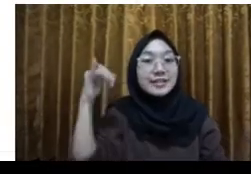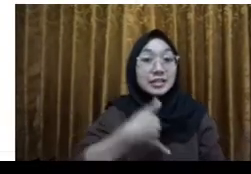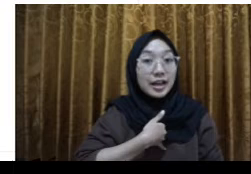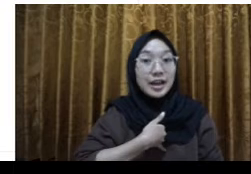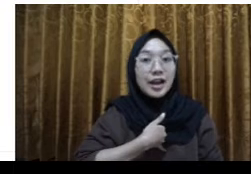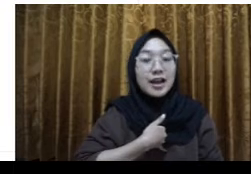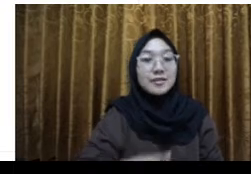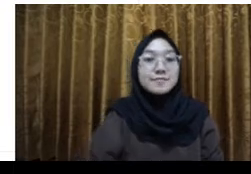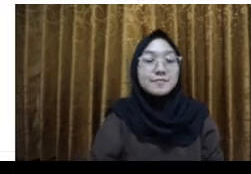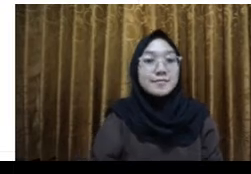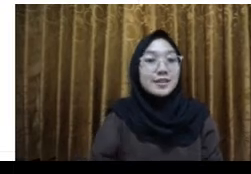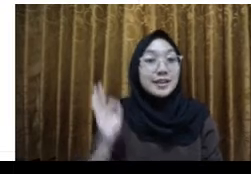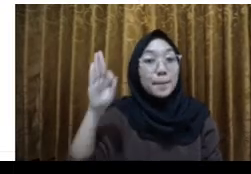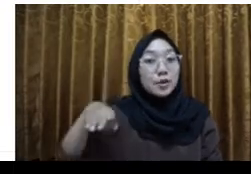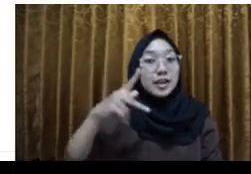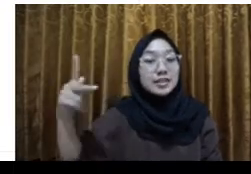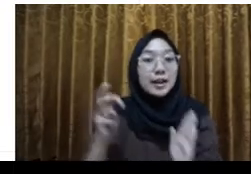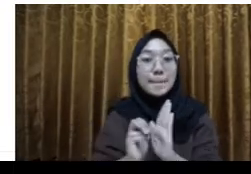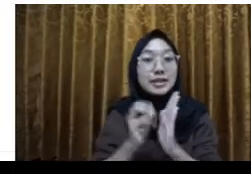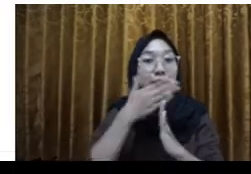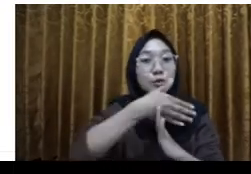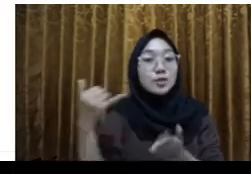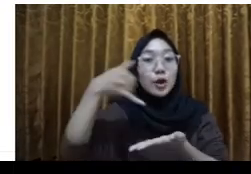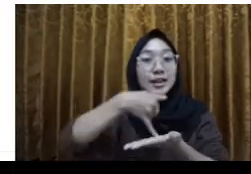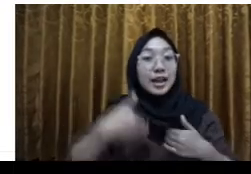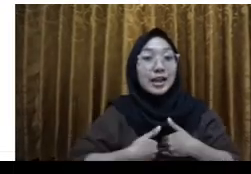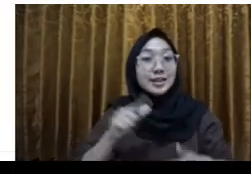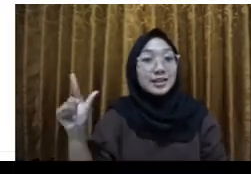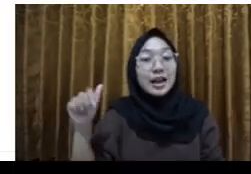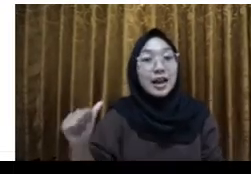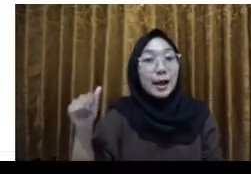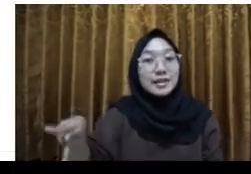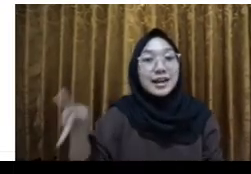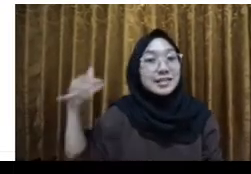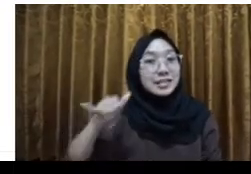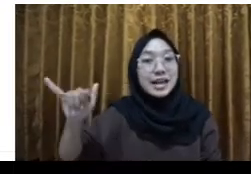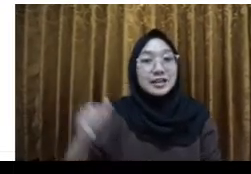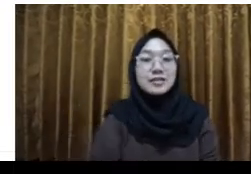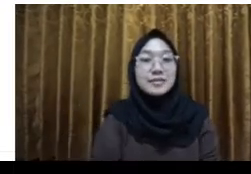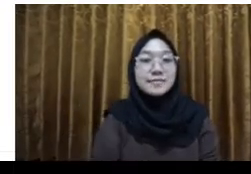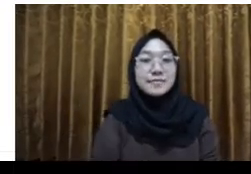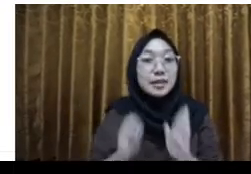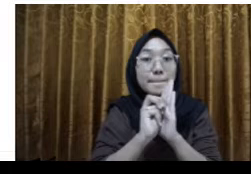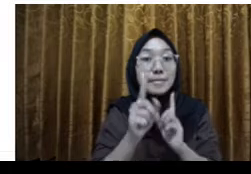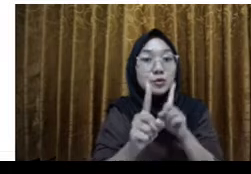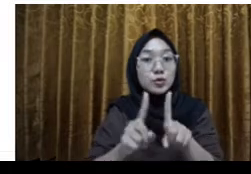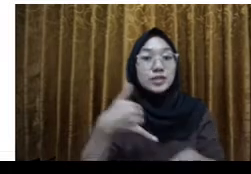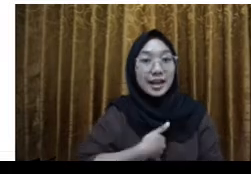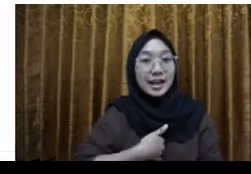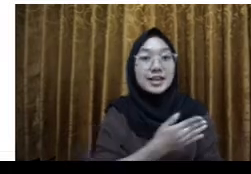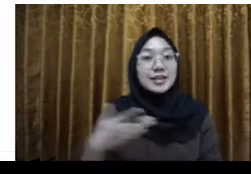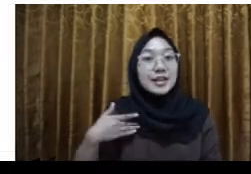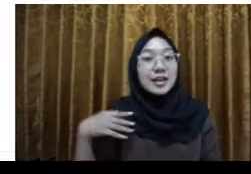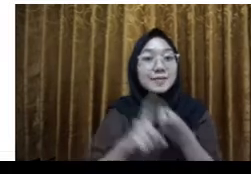demonstrasikan melalui tutorial adalah aplikasi yang menurut saya dan teman-teman yang sudah